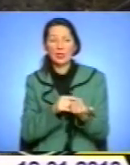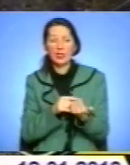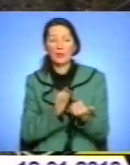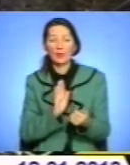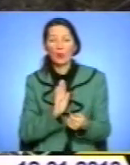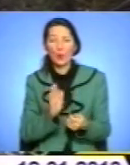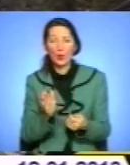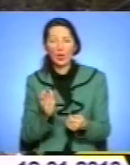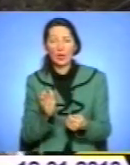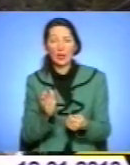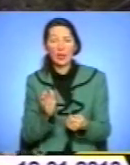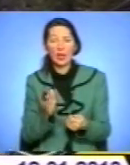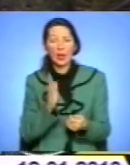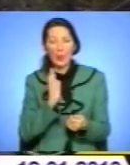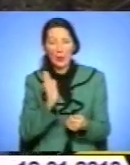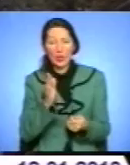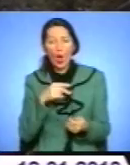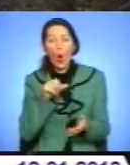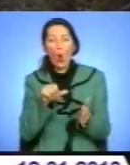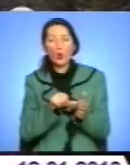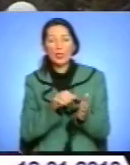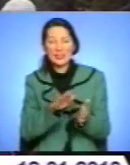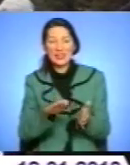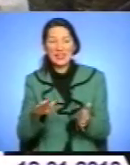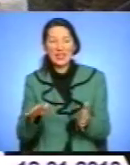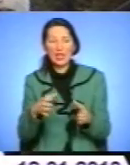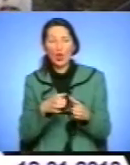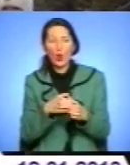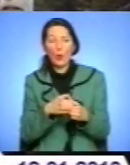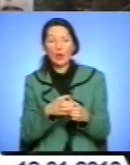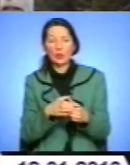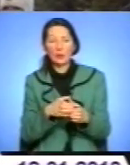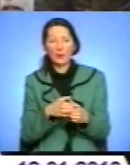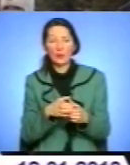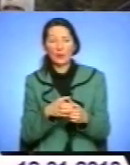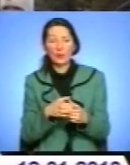буде передбачена участь дитячих команд під час